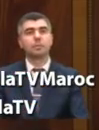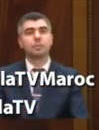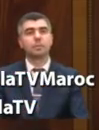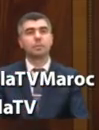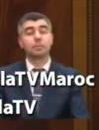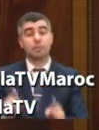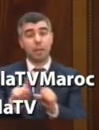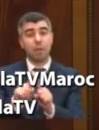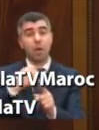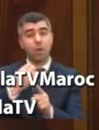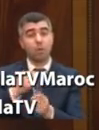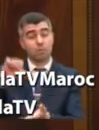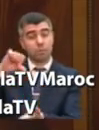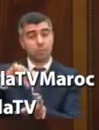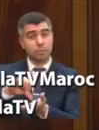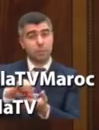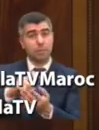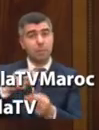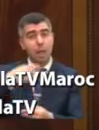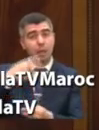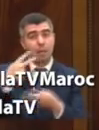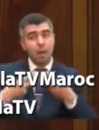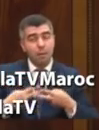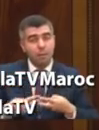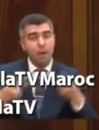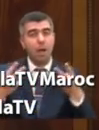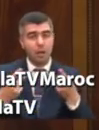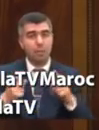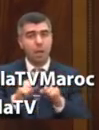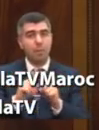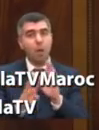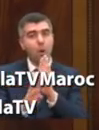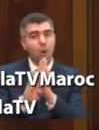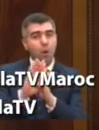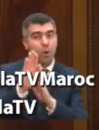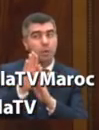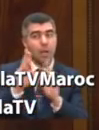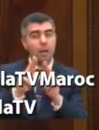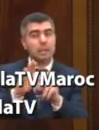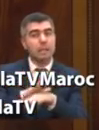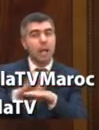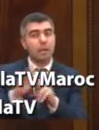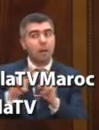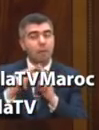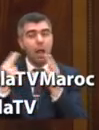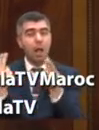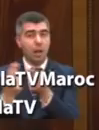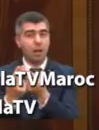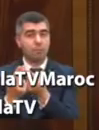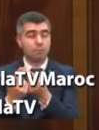باعتبار المكانة والدور ديال الخطاب ديال حقوق الإنسان والتأثير دياله في السياسات الدولية بالنسبة لعدد من